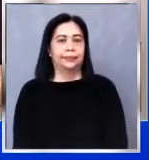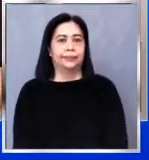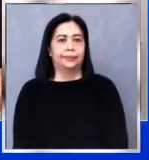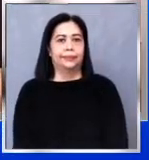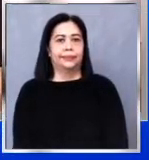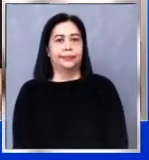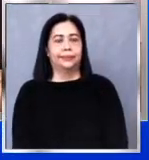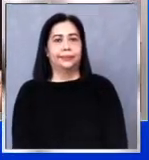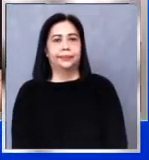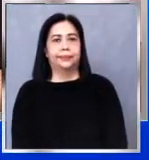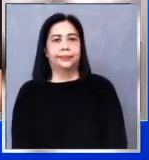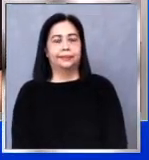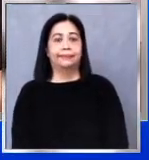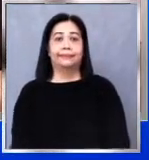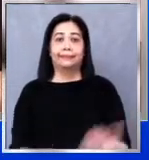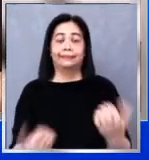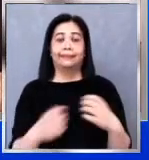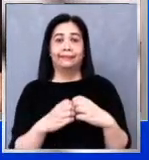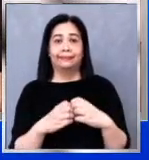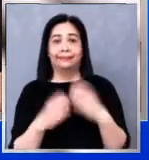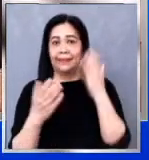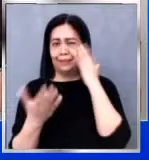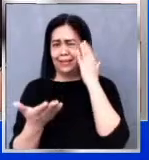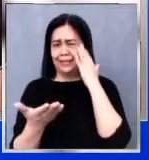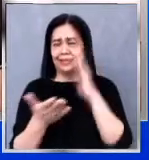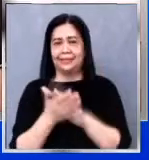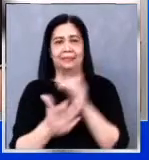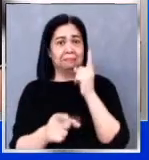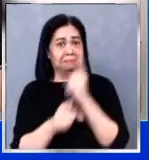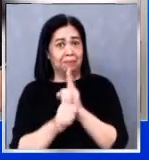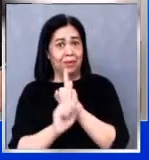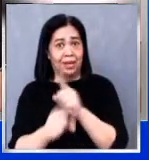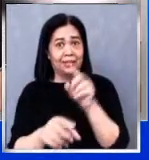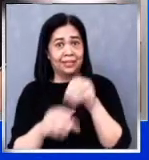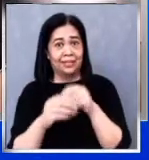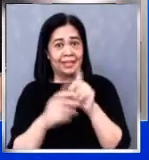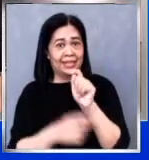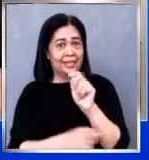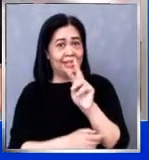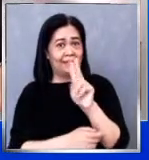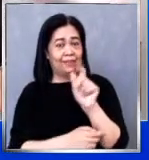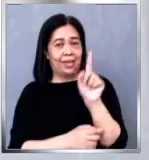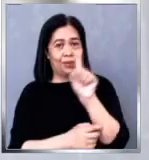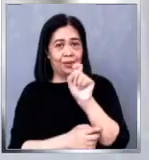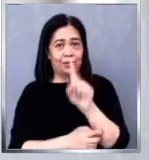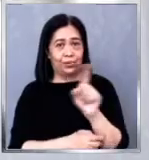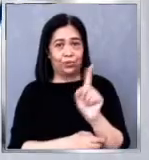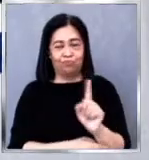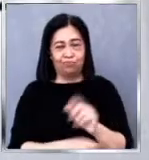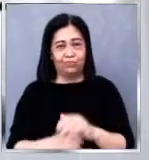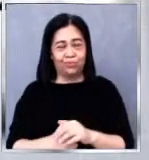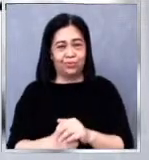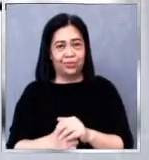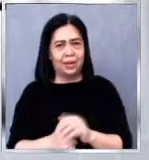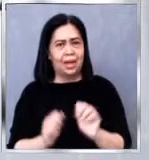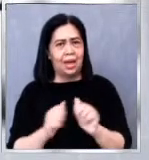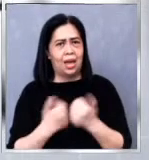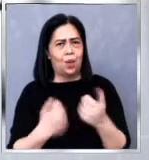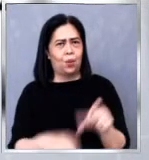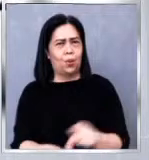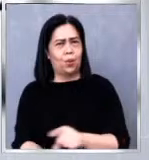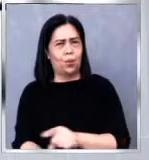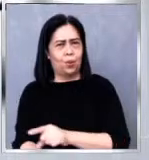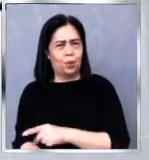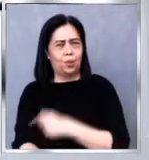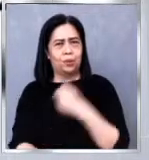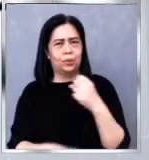Mga kapuso, alam na this. Tama kaya ang sagot mo sa ating trivia question of the day na gaano katagal o ilang taon bago